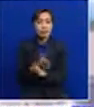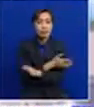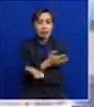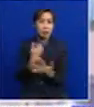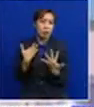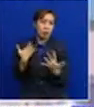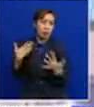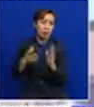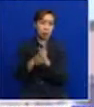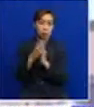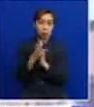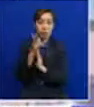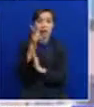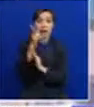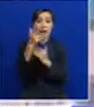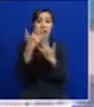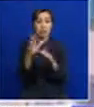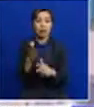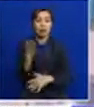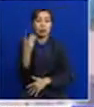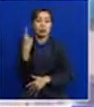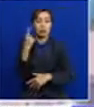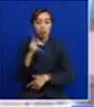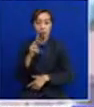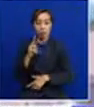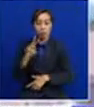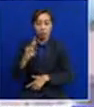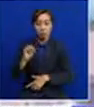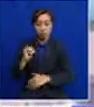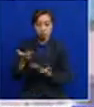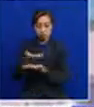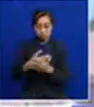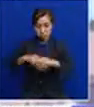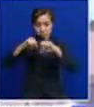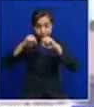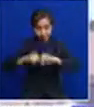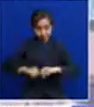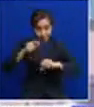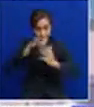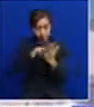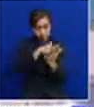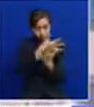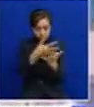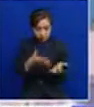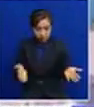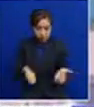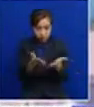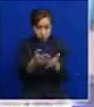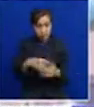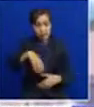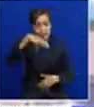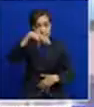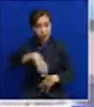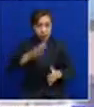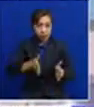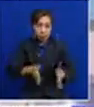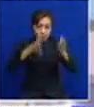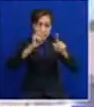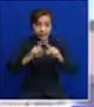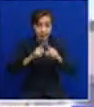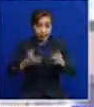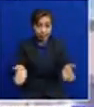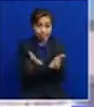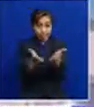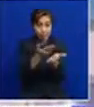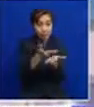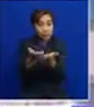าถึง3สัปดาห์เมื่อวานนี้ทางคณะรัฐมนตรีก็ได้มีมติอนุมัติมาตรการกระตุ้นอสังหาริมทรัพย์ออกมาเรียบร้อยแล้วนะคะซึ่งก็มี